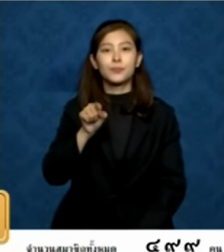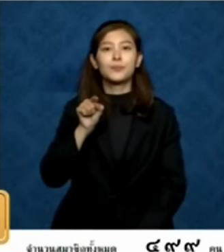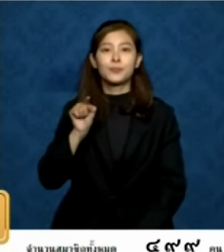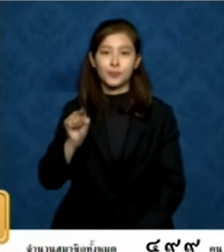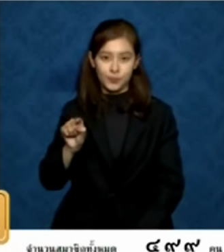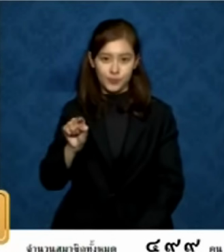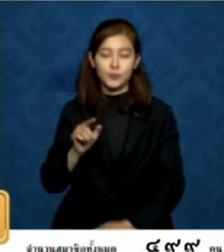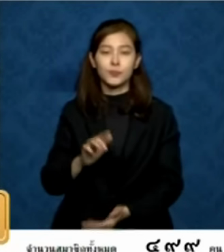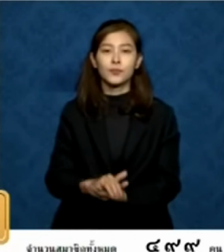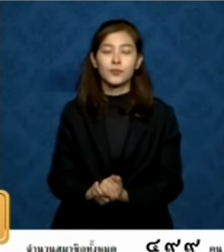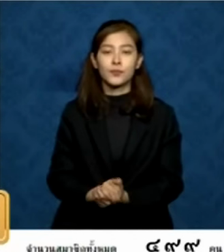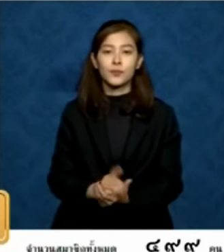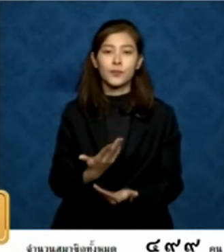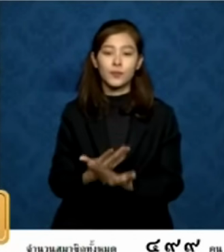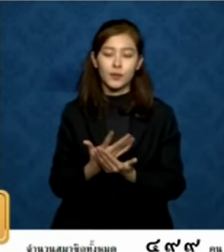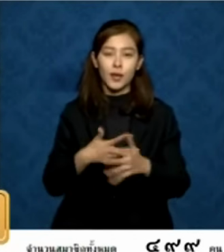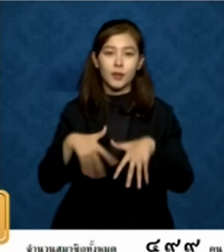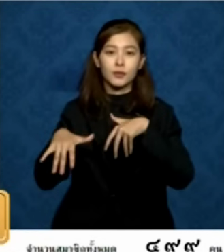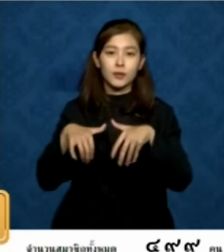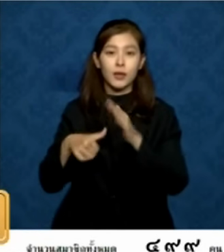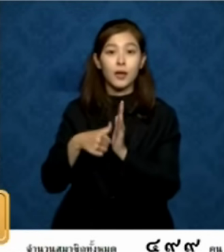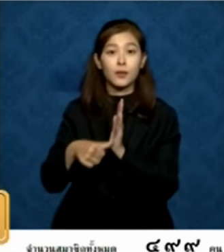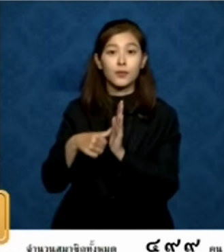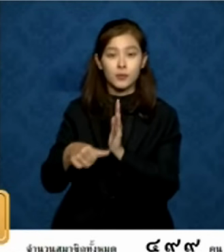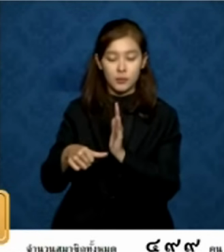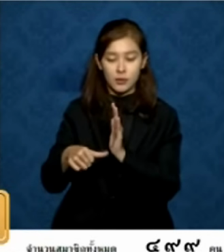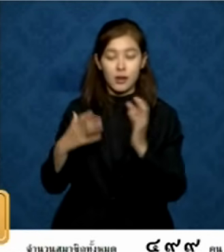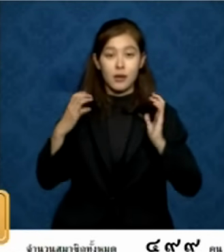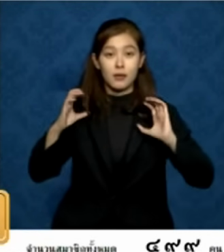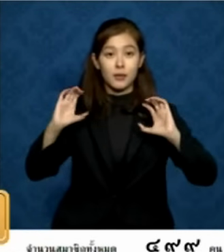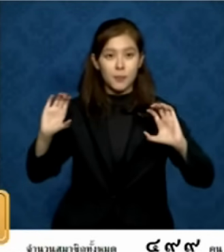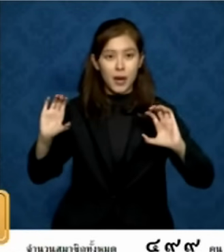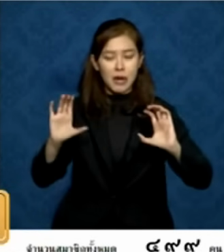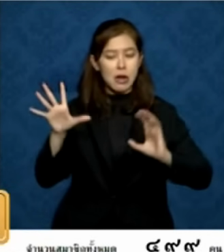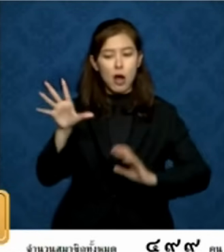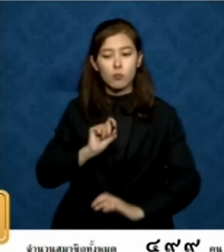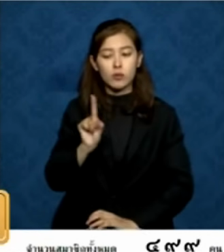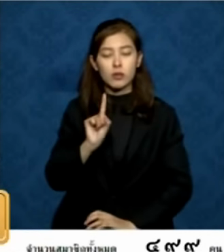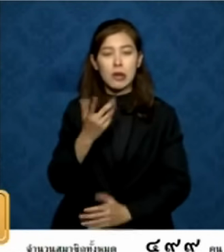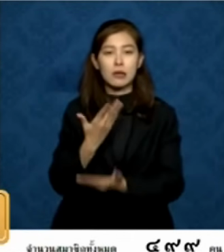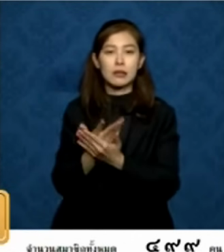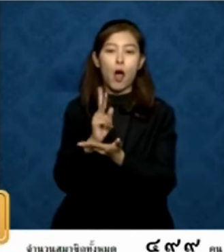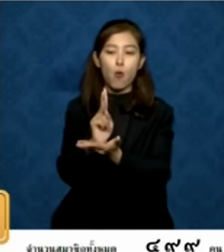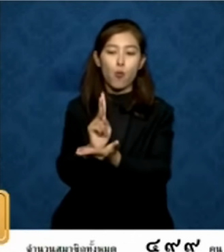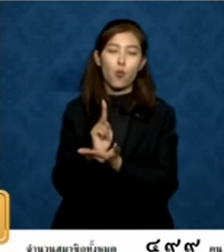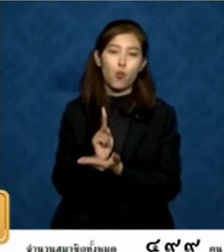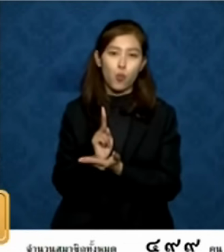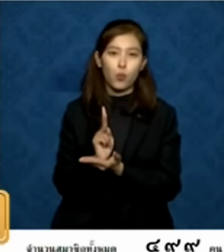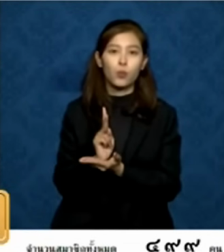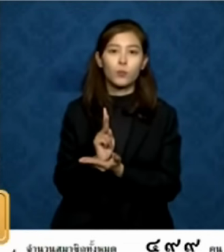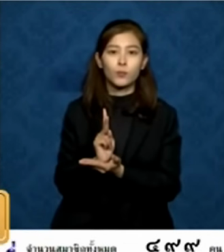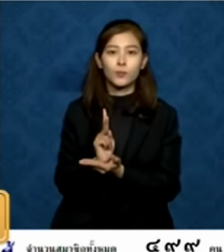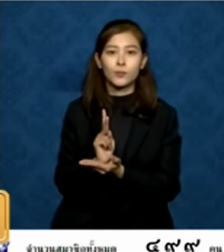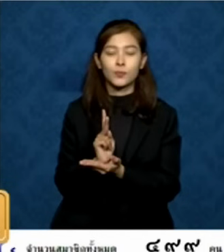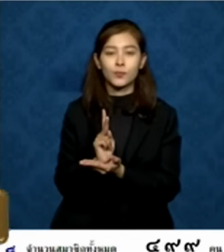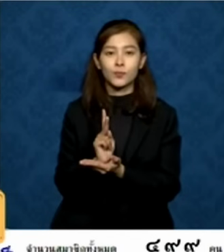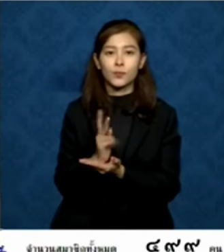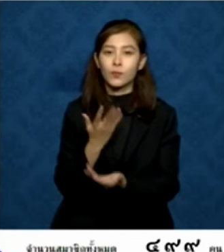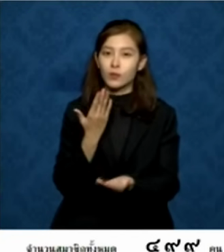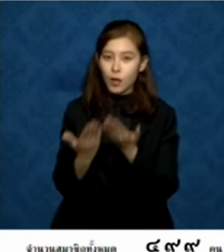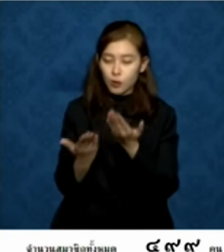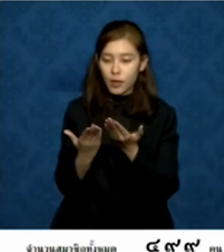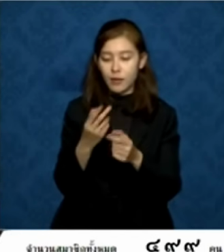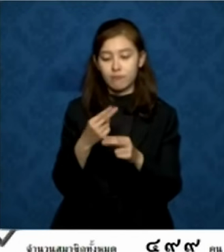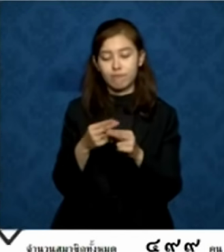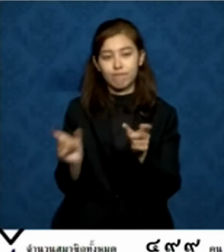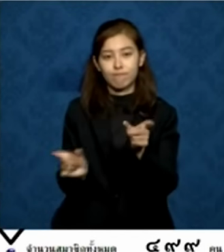โดยหนี้สาธารณะที่เป็นข้อผูกพันของรัฐบาลซึ่งเกิดจากการกู้ยืมเงินโดยตรงและการค้ำประกันเงินกู้โดยรัฐบา